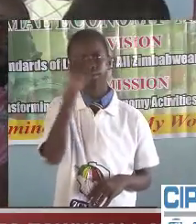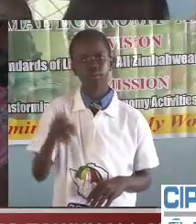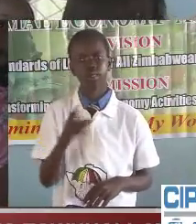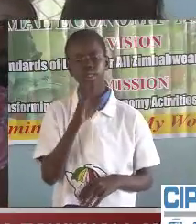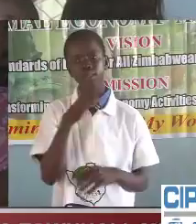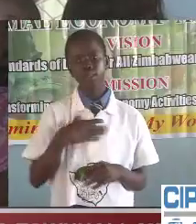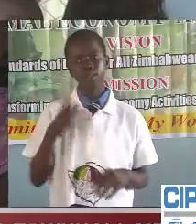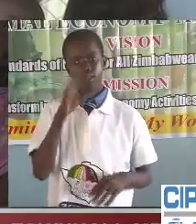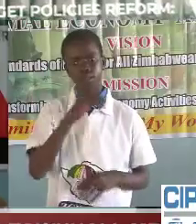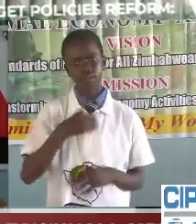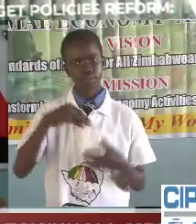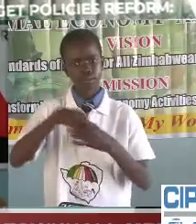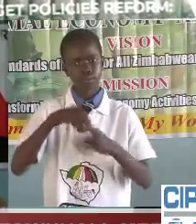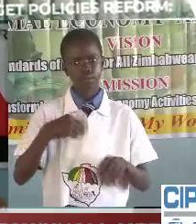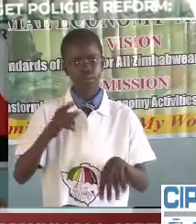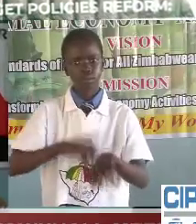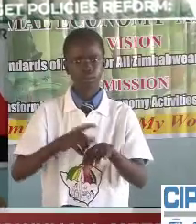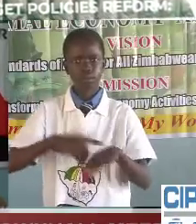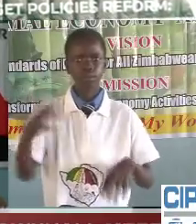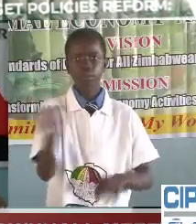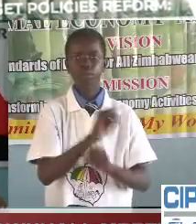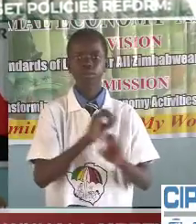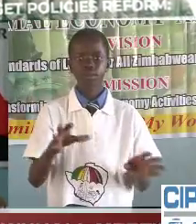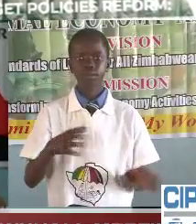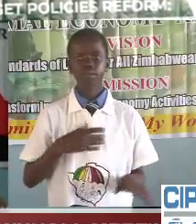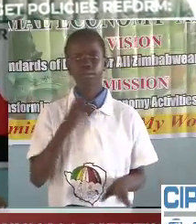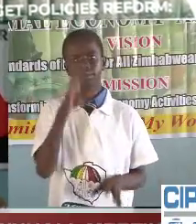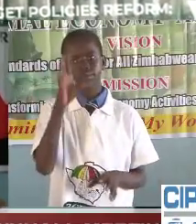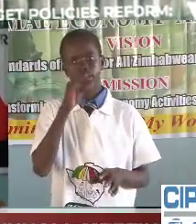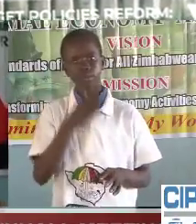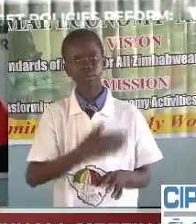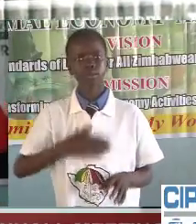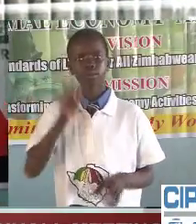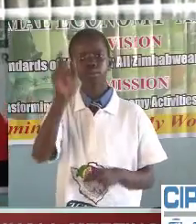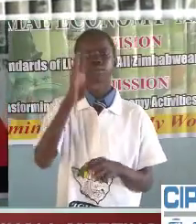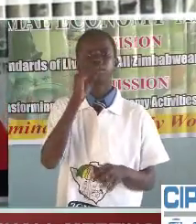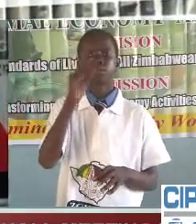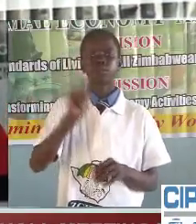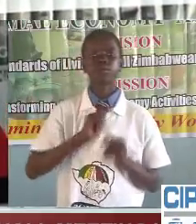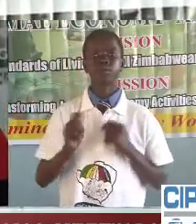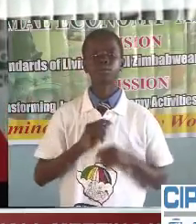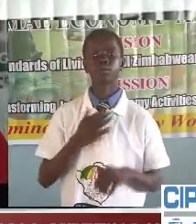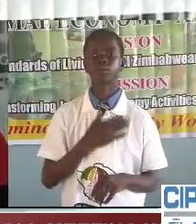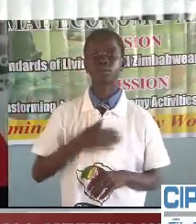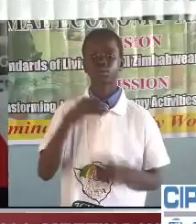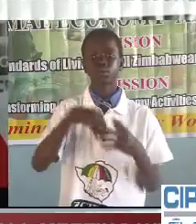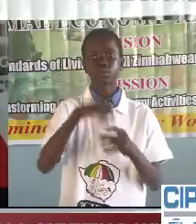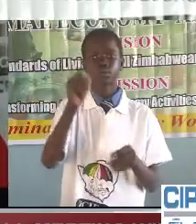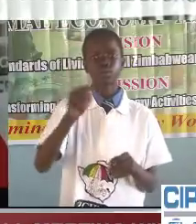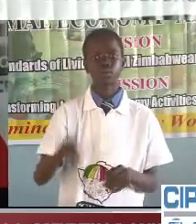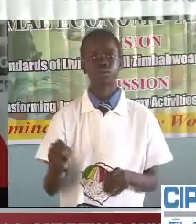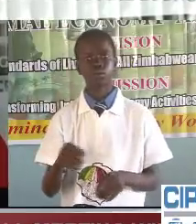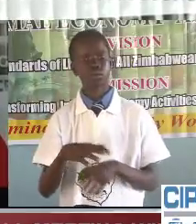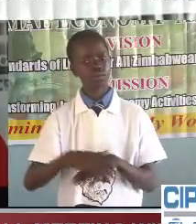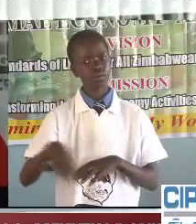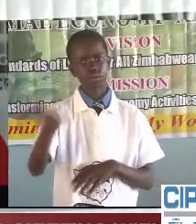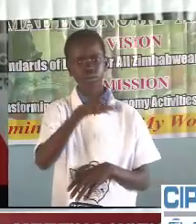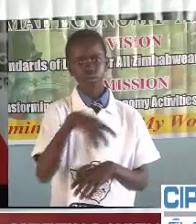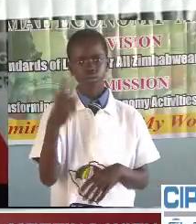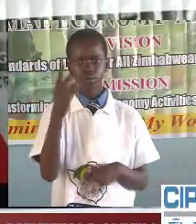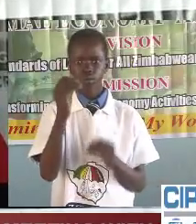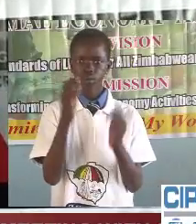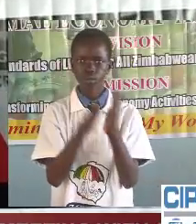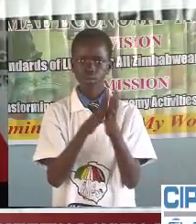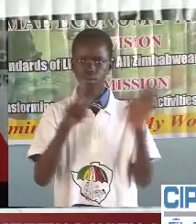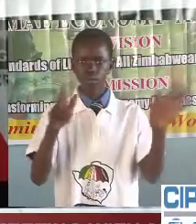mukana wekuvaudza zvatinoda, ivo vaitiudza zvavanoda. Ngazvichinje, gore rino zvachinja. Saka